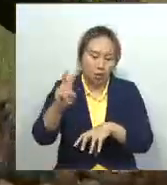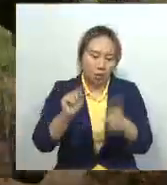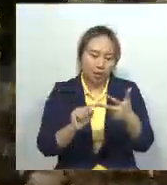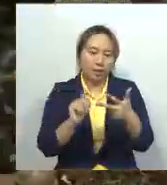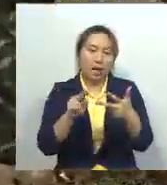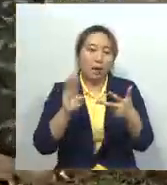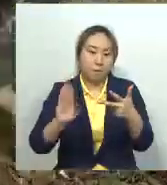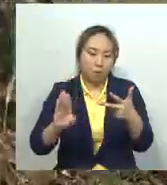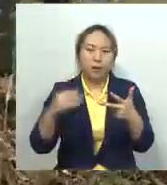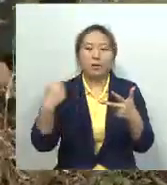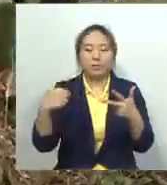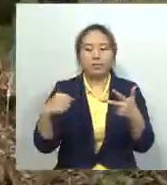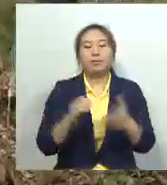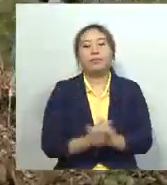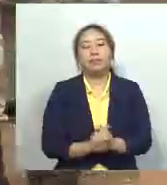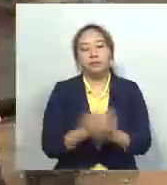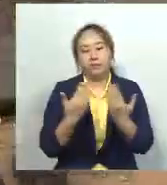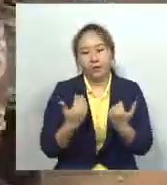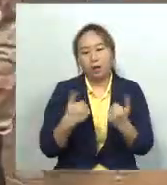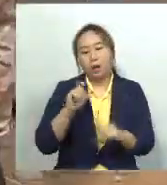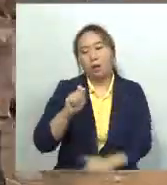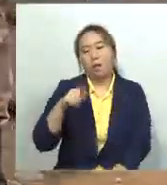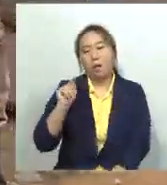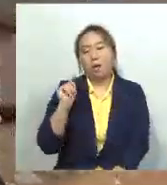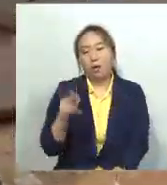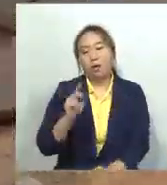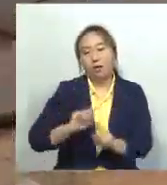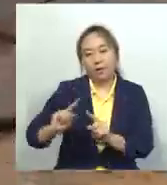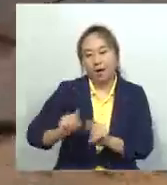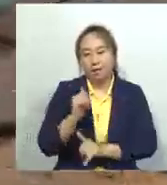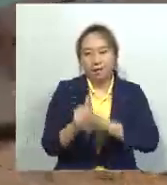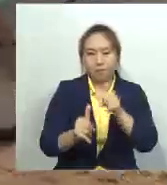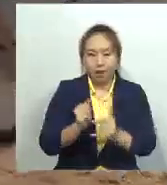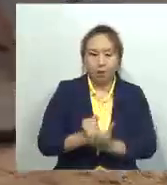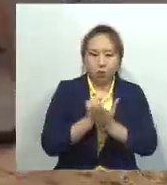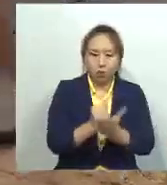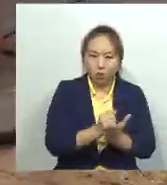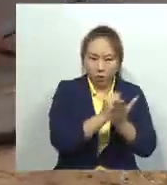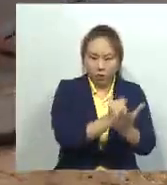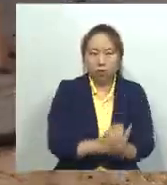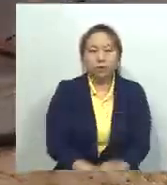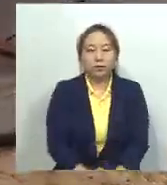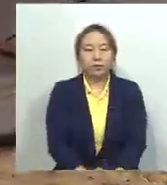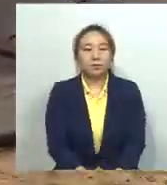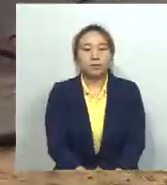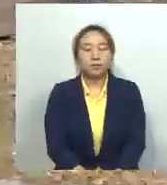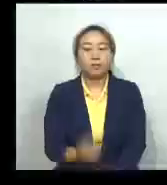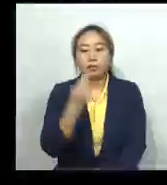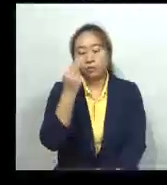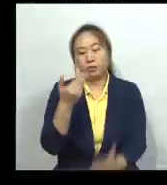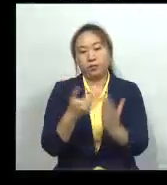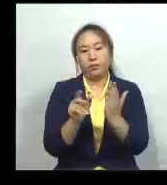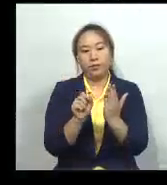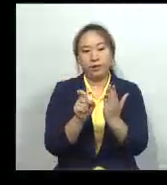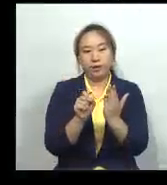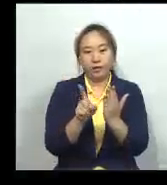าเรือนหน่วยงานที่เกี่ยวข้องและองค์กรปกครองส่วนท้องถิ่นตอนนี้เร่งเข้าให้การช่วยเหลือนะครับไปดูที่จังหวัดศรีสะเกษกันบ้